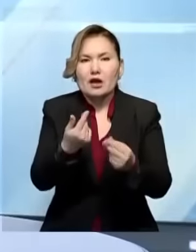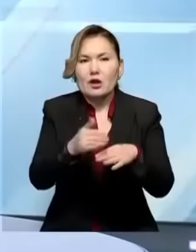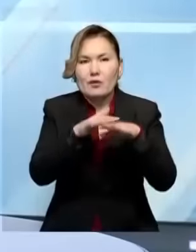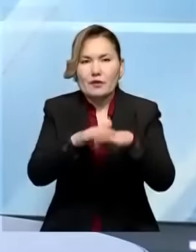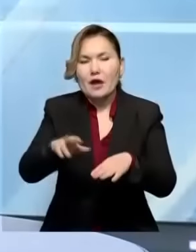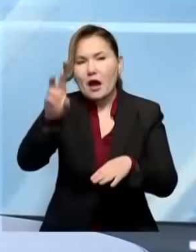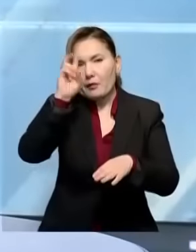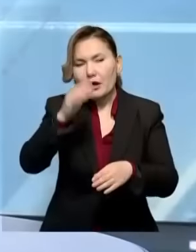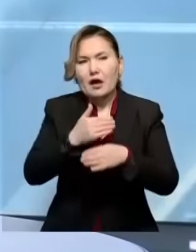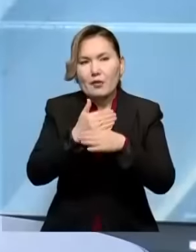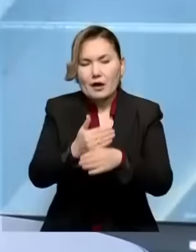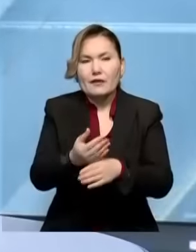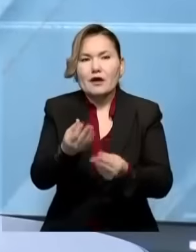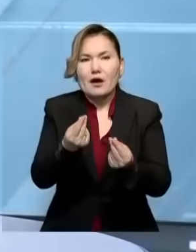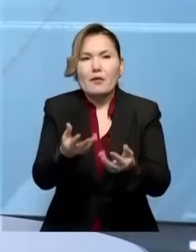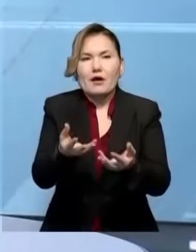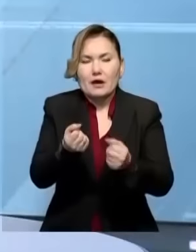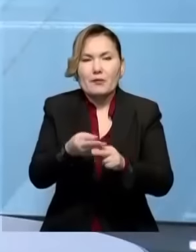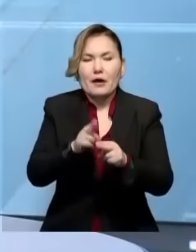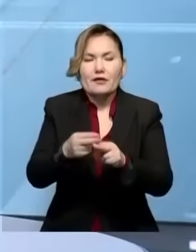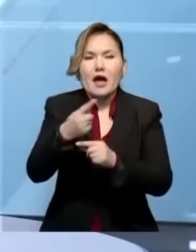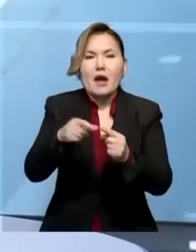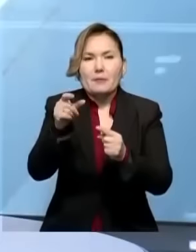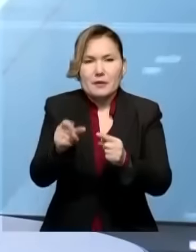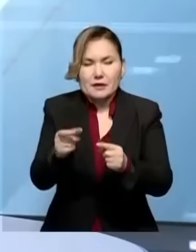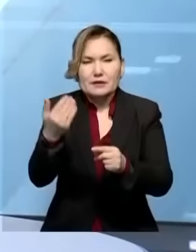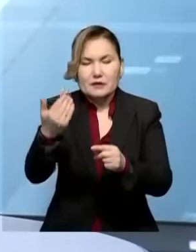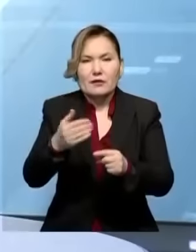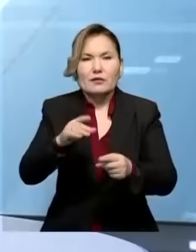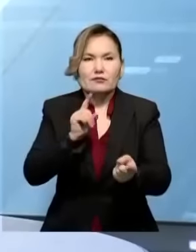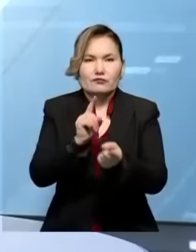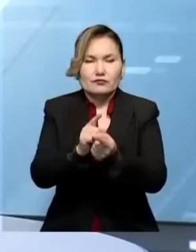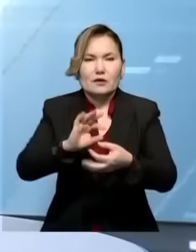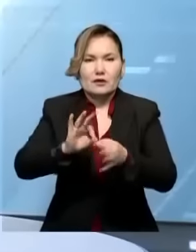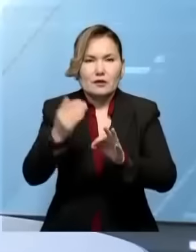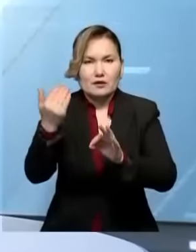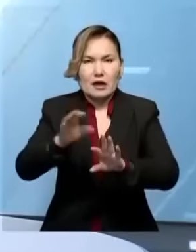бөлінген. Мемлекеттік қолдауға ие болған кәсіп иесімен аймақтағы әріптесім танысып қайтты.